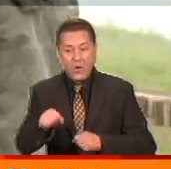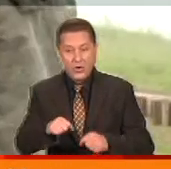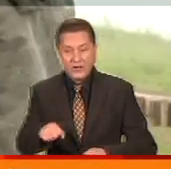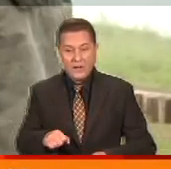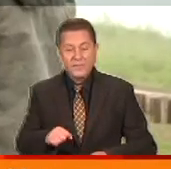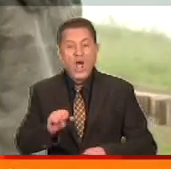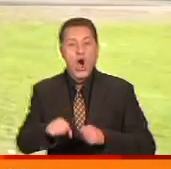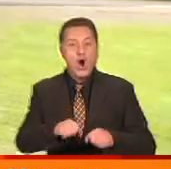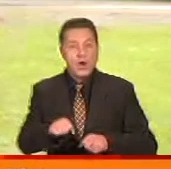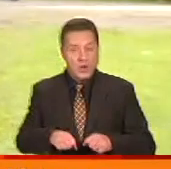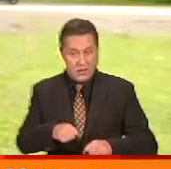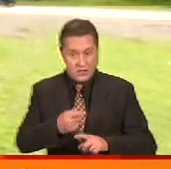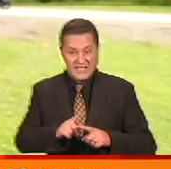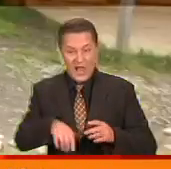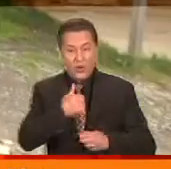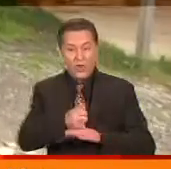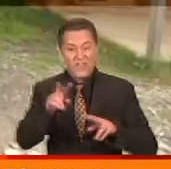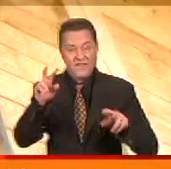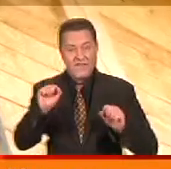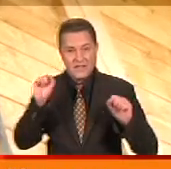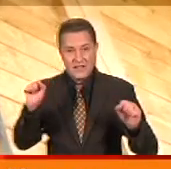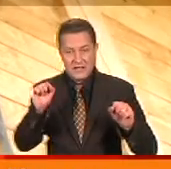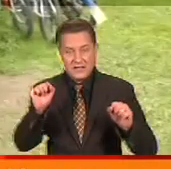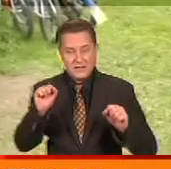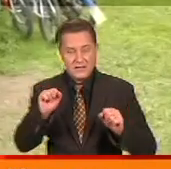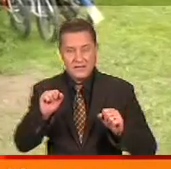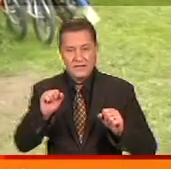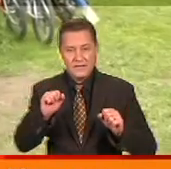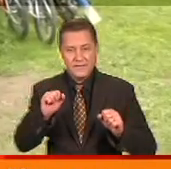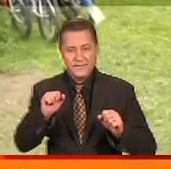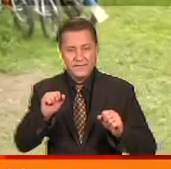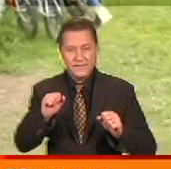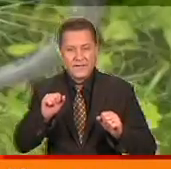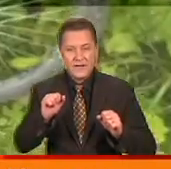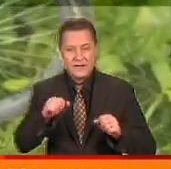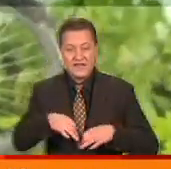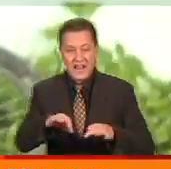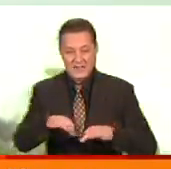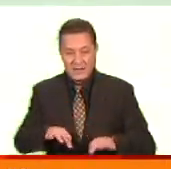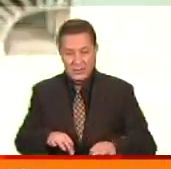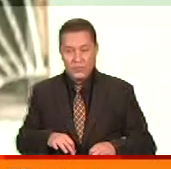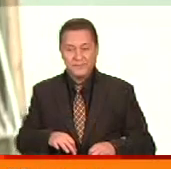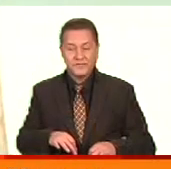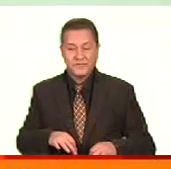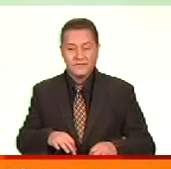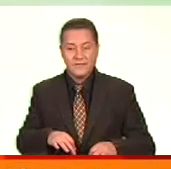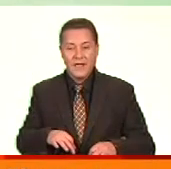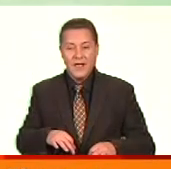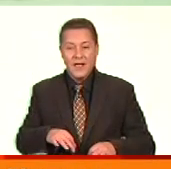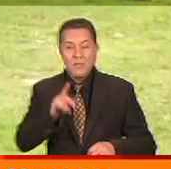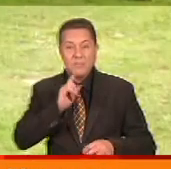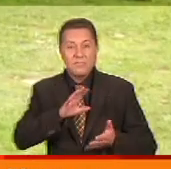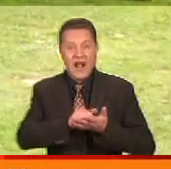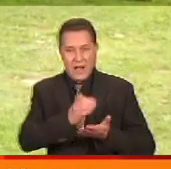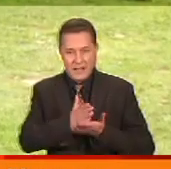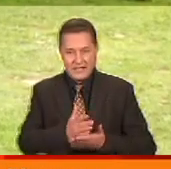Ровери тут справді головний вид транспорту. Винайняти його можна чи не на кожному кроці. Ціни нижчі, ніж у будь-якому місті України.